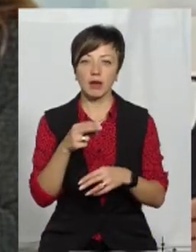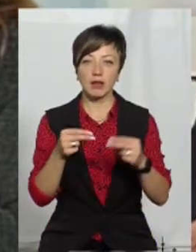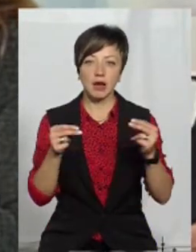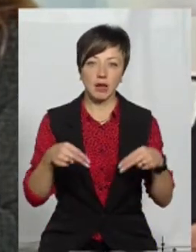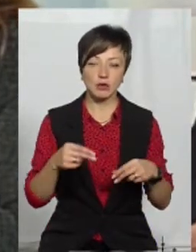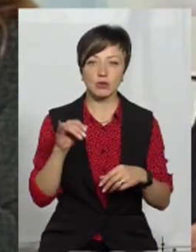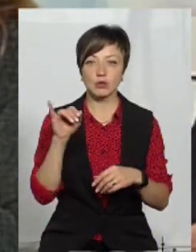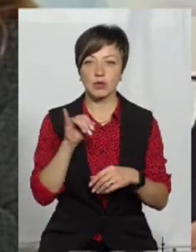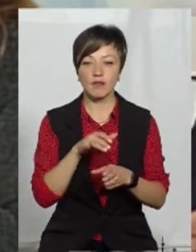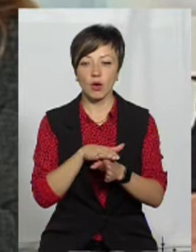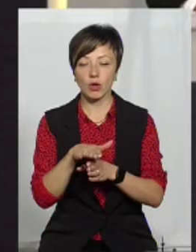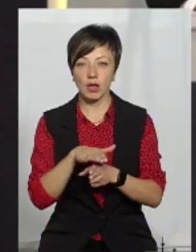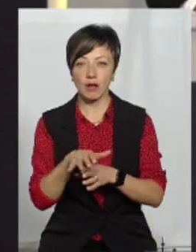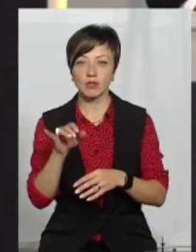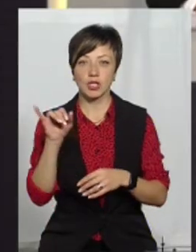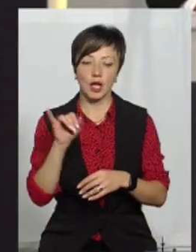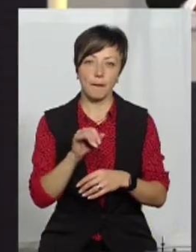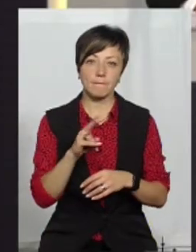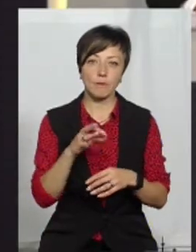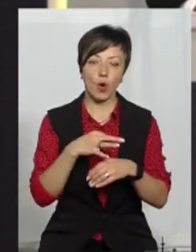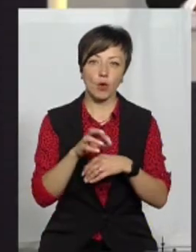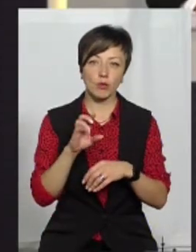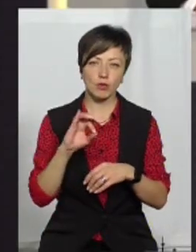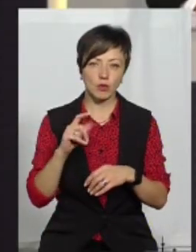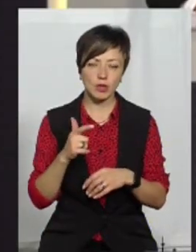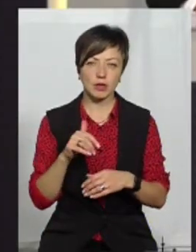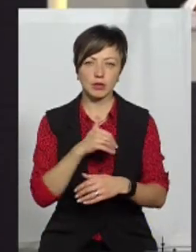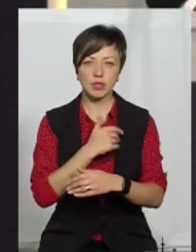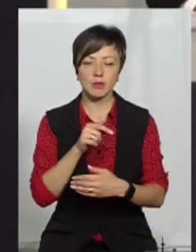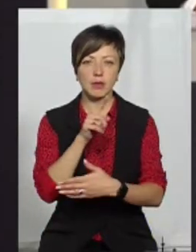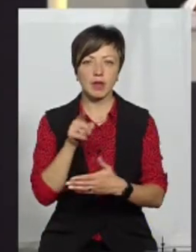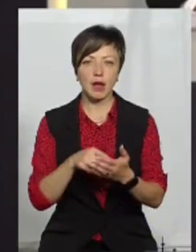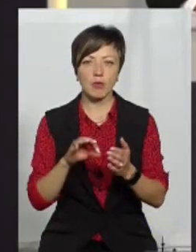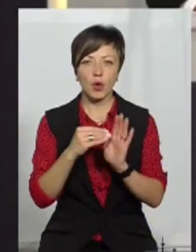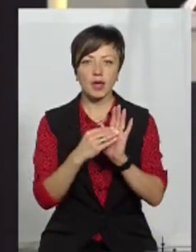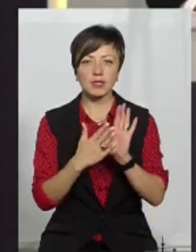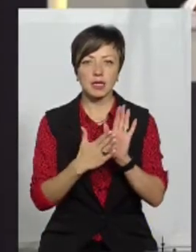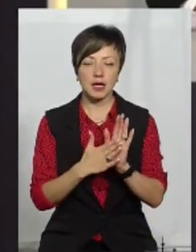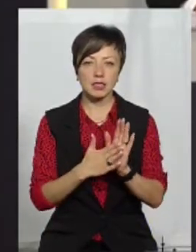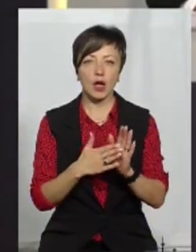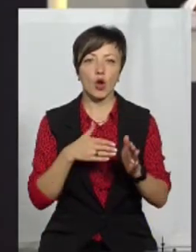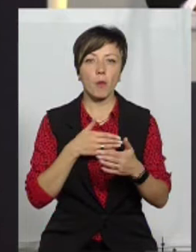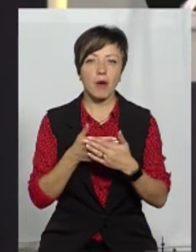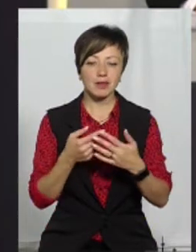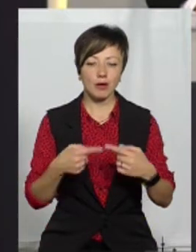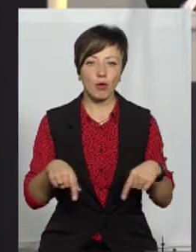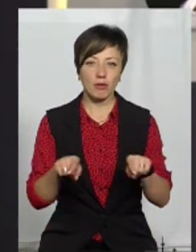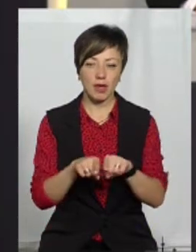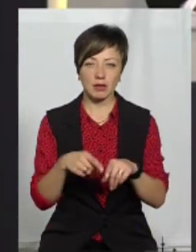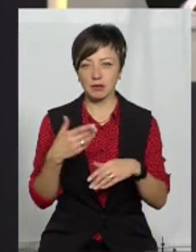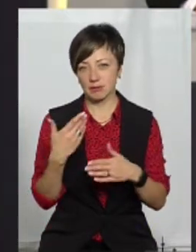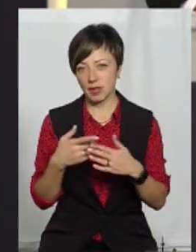я бачу, і по виконавчій, і по булінгу. Я хотів задати питання стосовно реєстрації громадських об'єднань. Їх в нас є